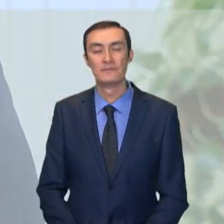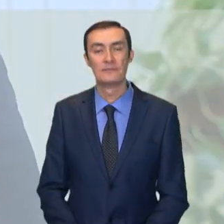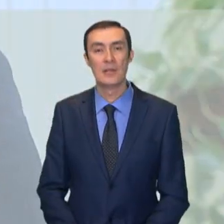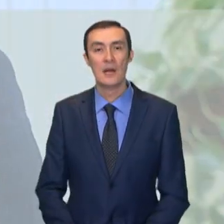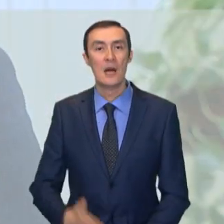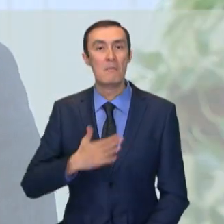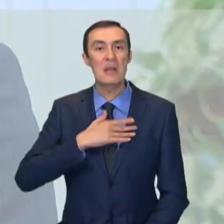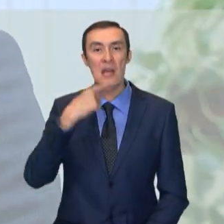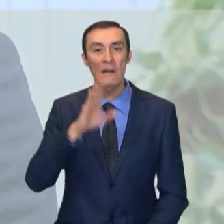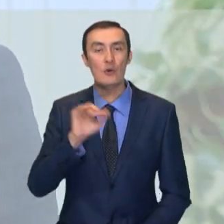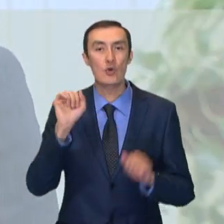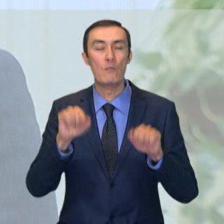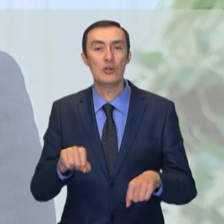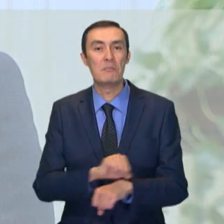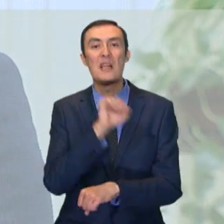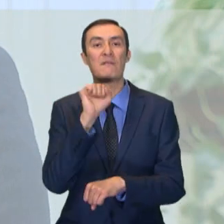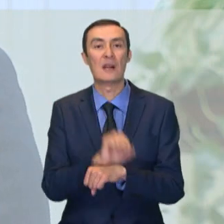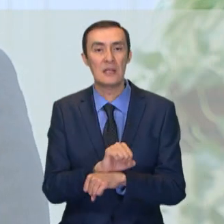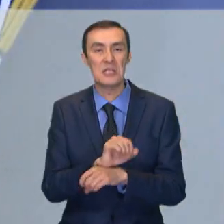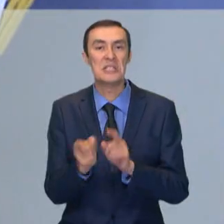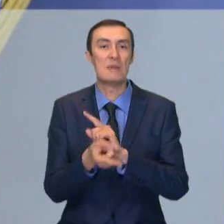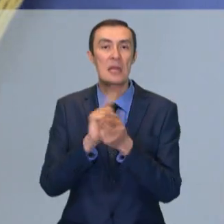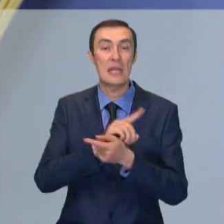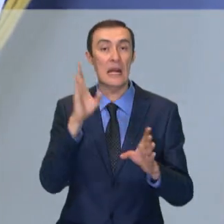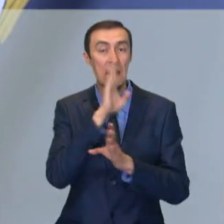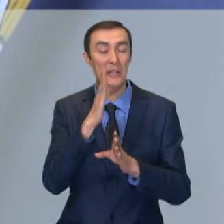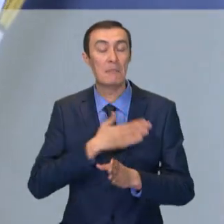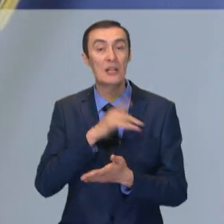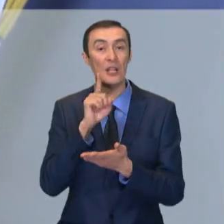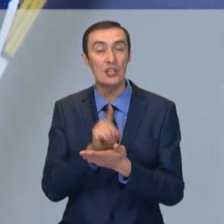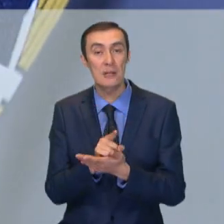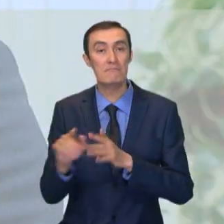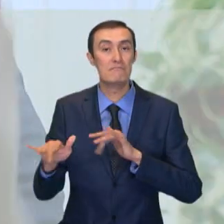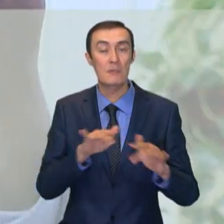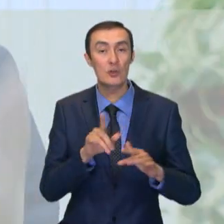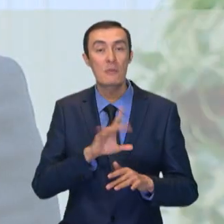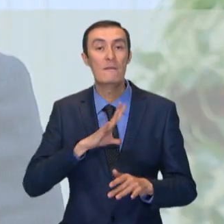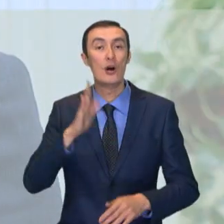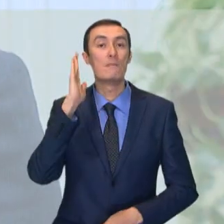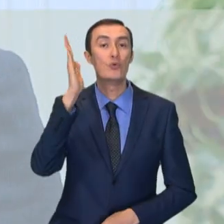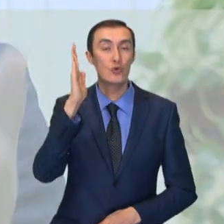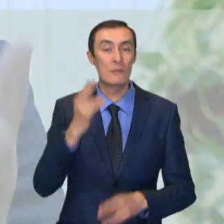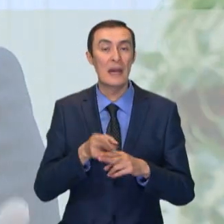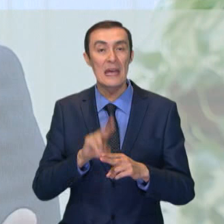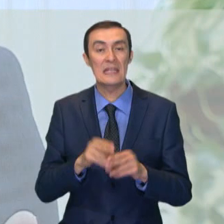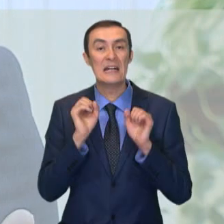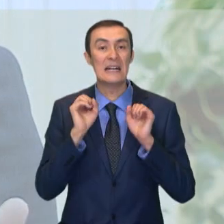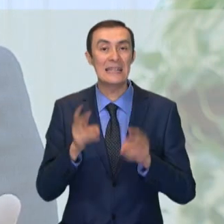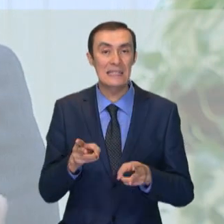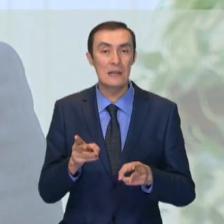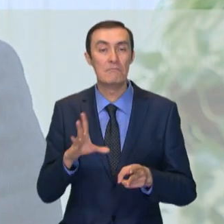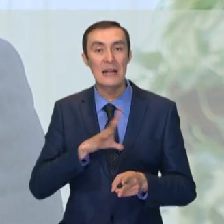Мы не говорим о том, что мы предотвратим, да, изменение климата. Мы должны принимать меры, которые в последующем мы сможем снизить эти риски уязвимости,